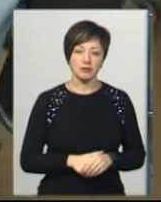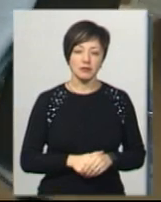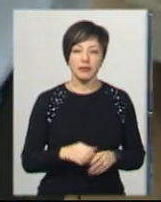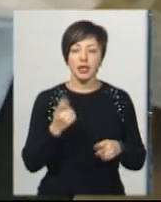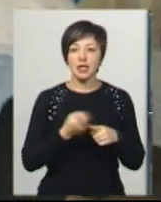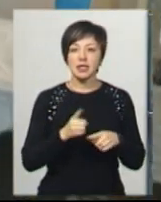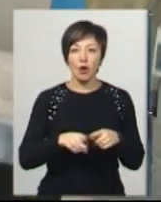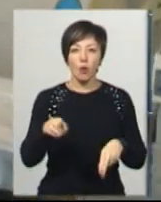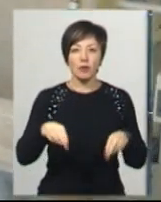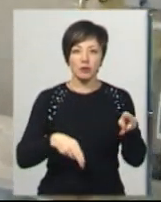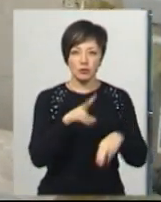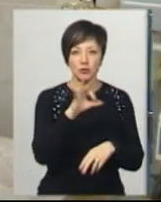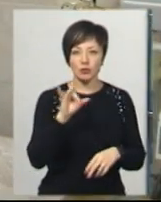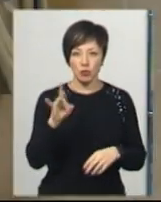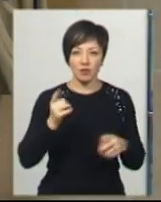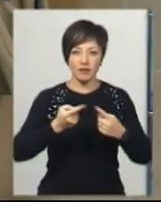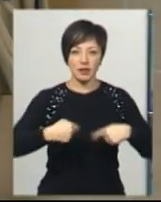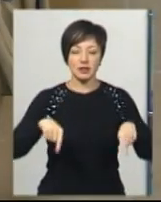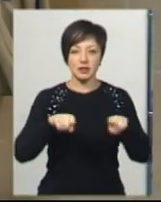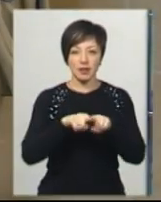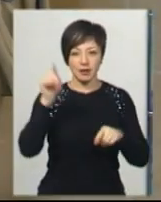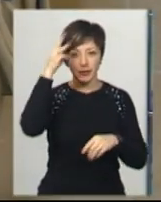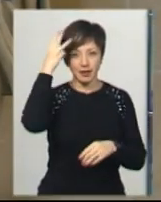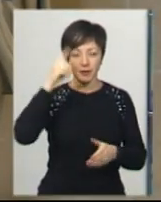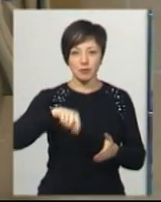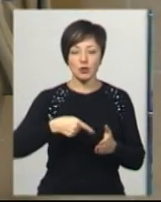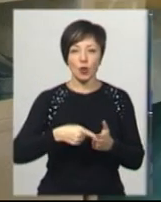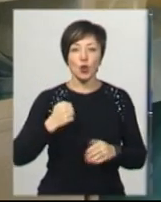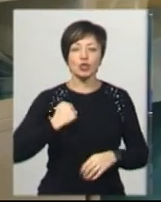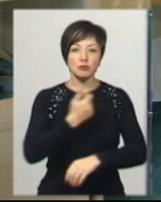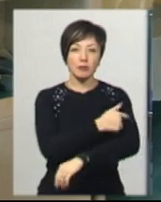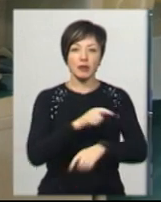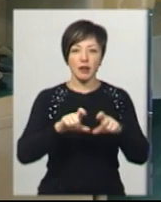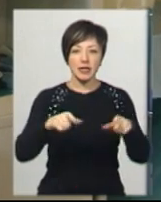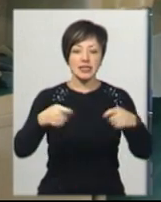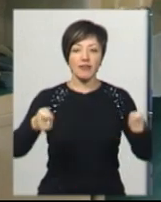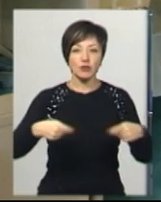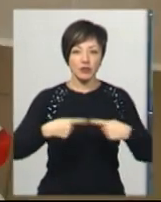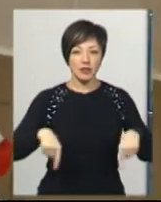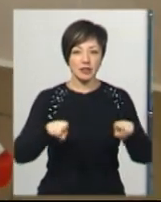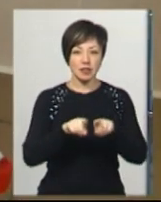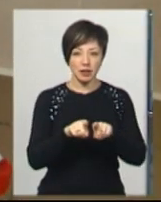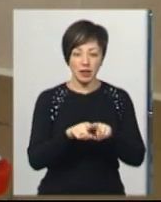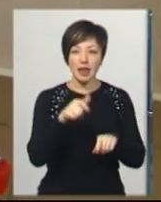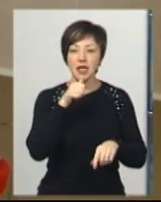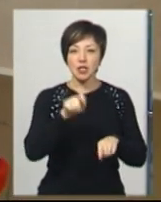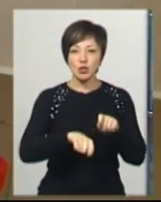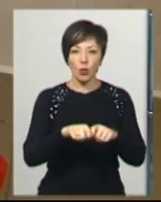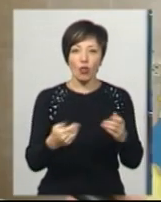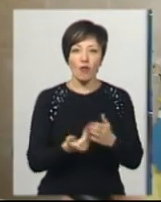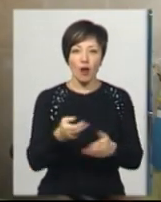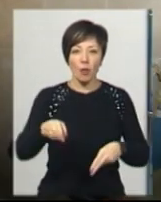Це операційне отоларингологічного відділення Хмельницького військового шпиталю. Завідуючий відділення демонструє нове операційне